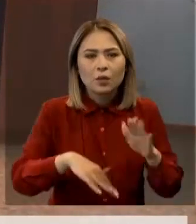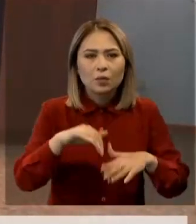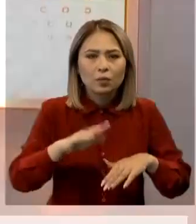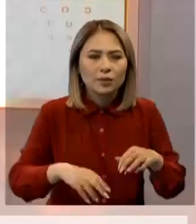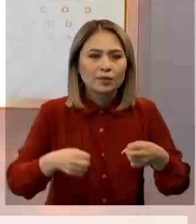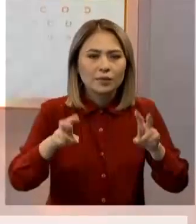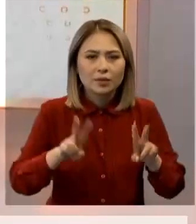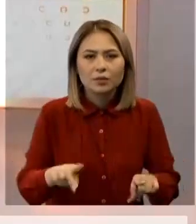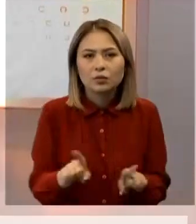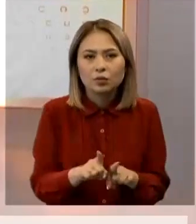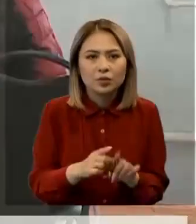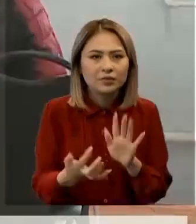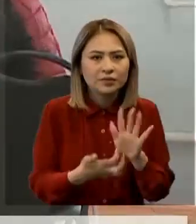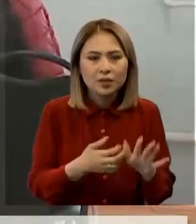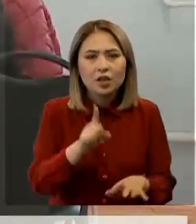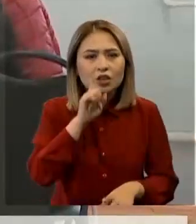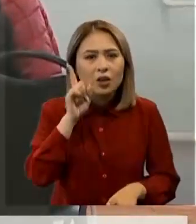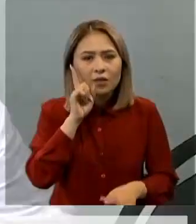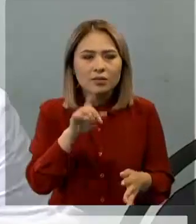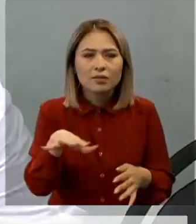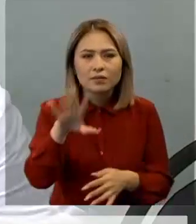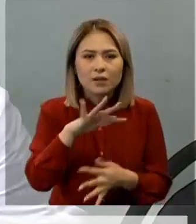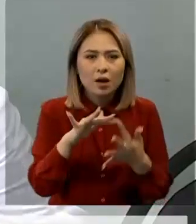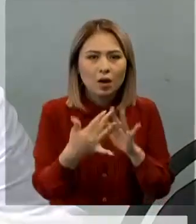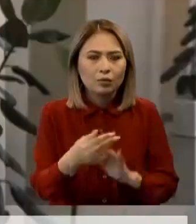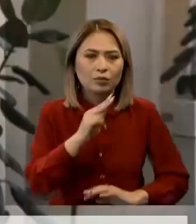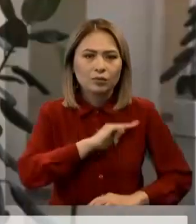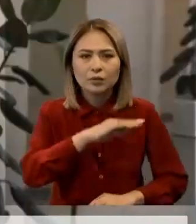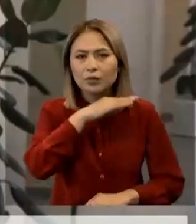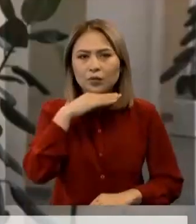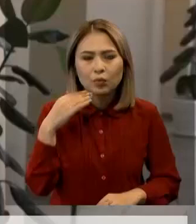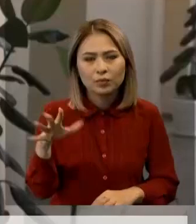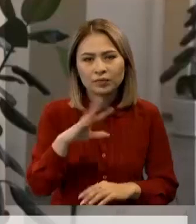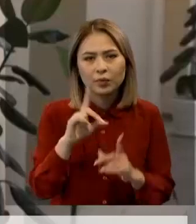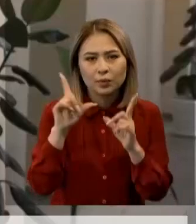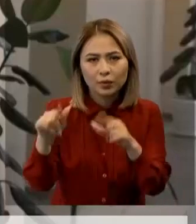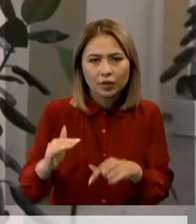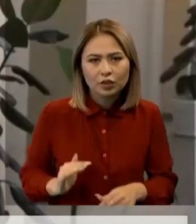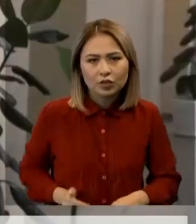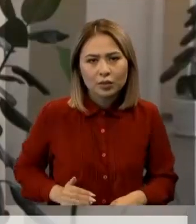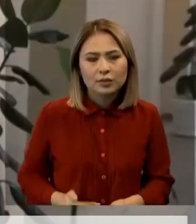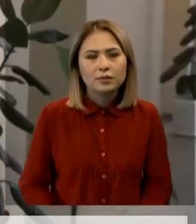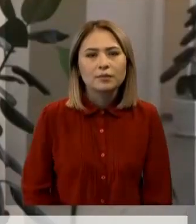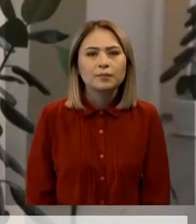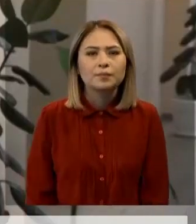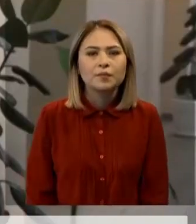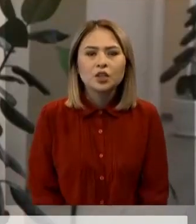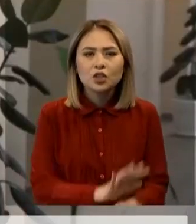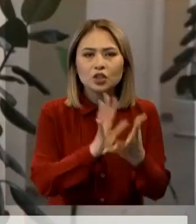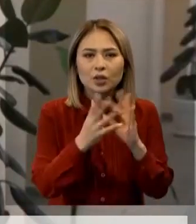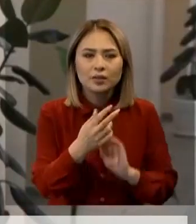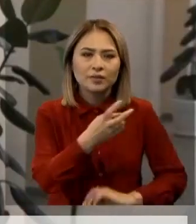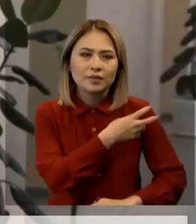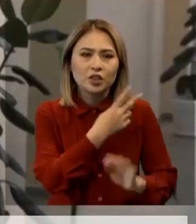сезіледі. Жас мамандар ауылға үйір емес, жеке клиникаға ауысып кетеді. Жалпы тегімдік дәрігерлер жетеу.